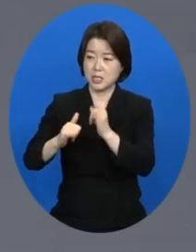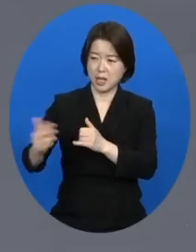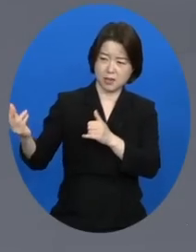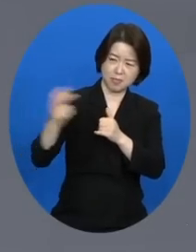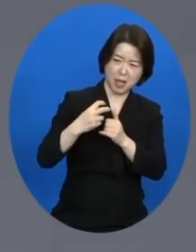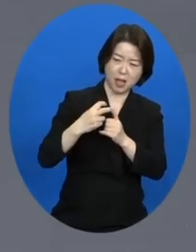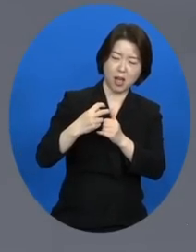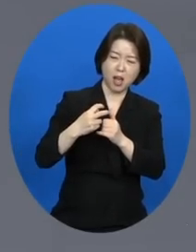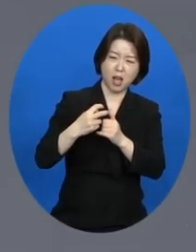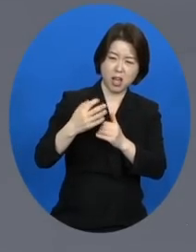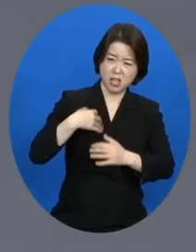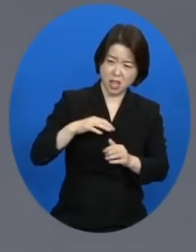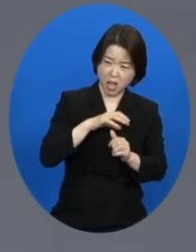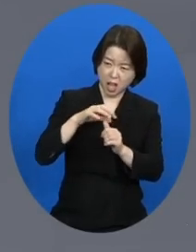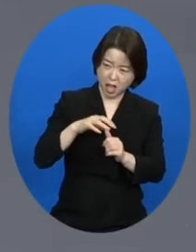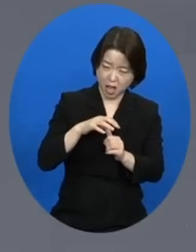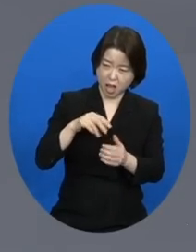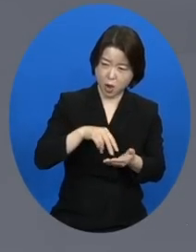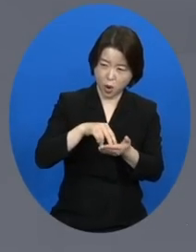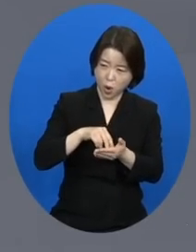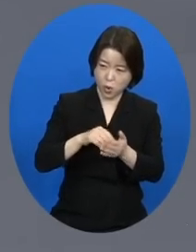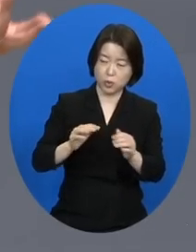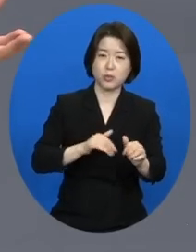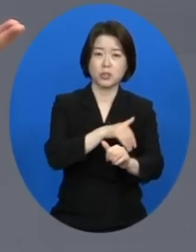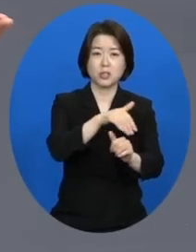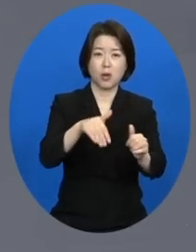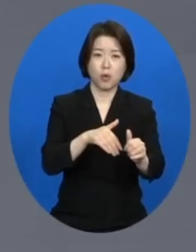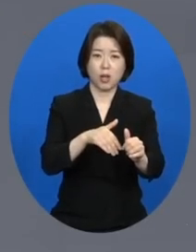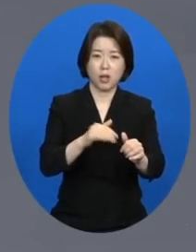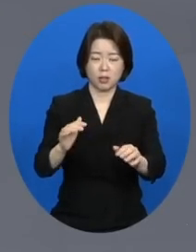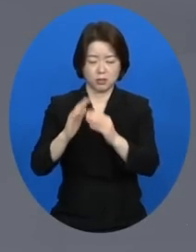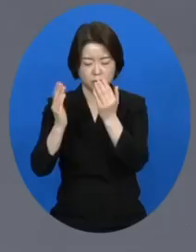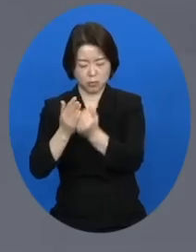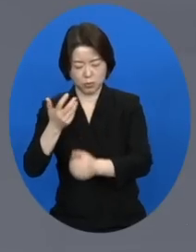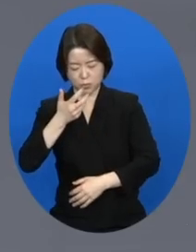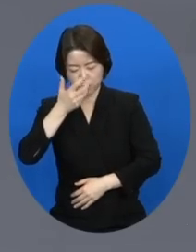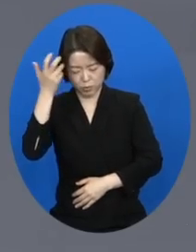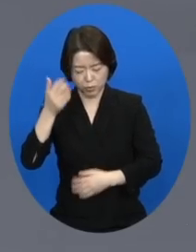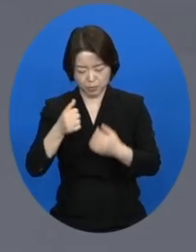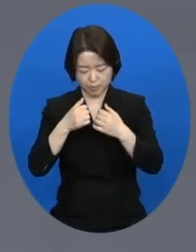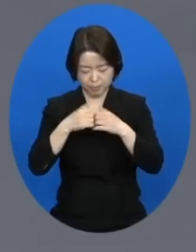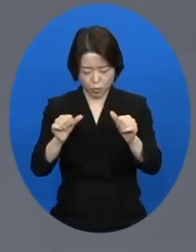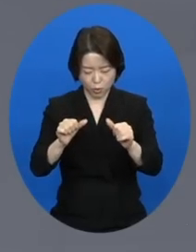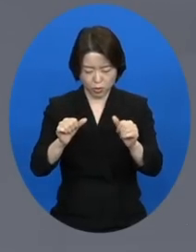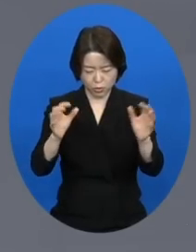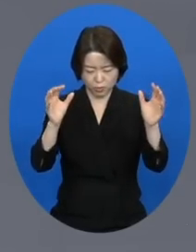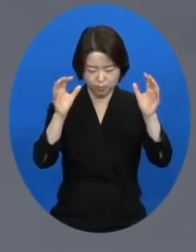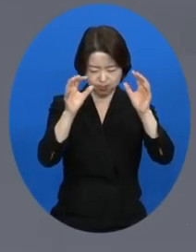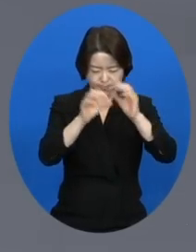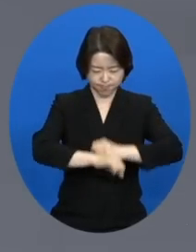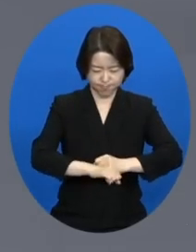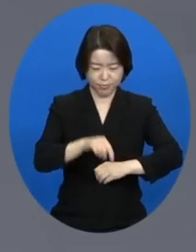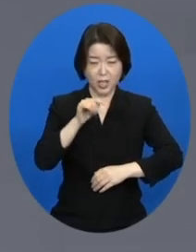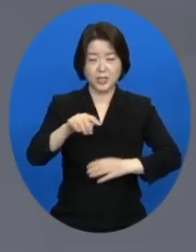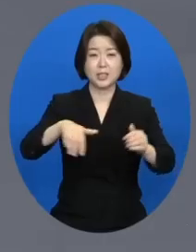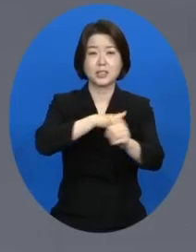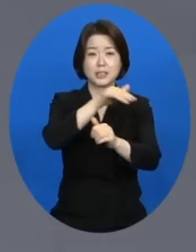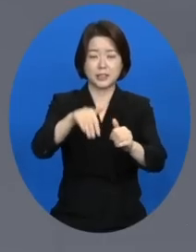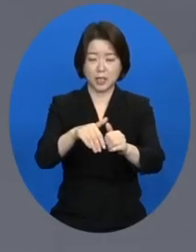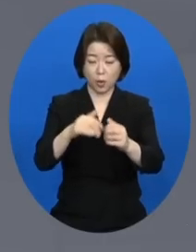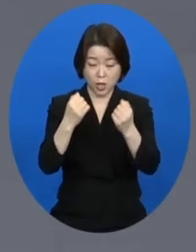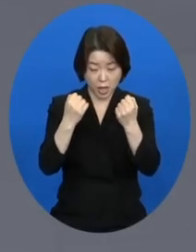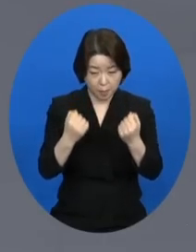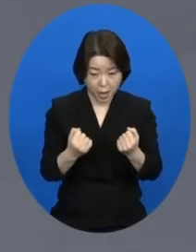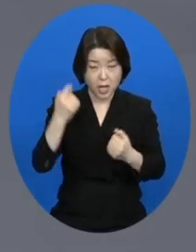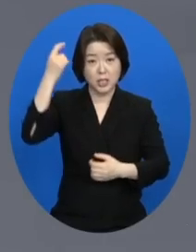던져진, 고립되어진 상황. 그래서 모든 꿈이 깨어지고 부서지는 그 상황에 있다라고